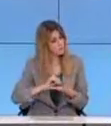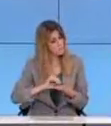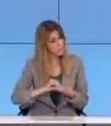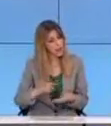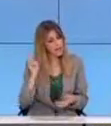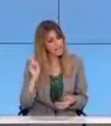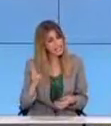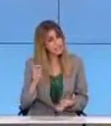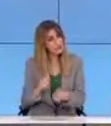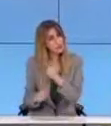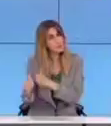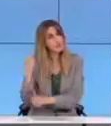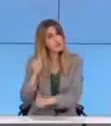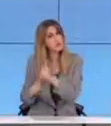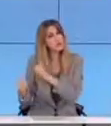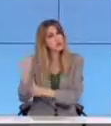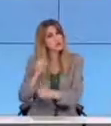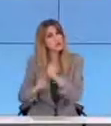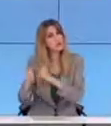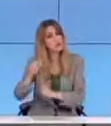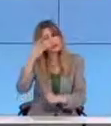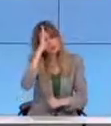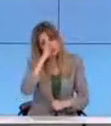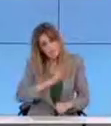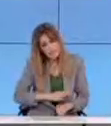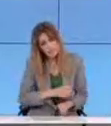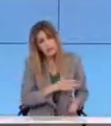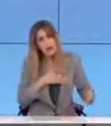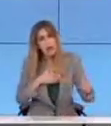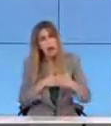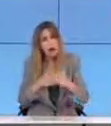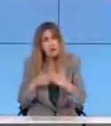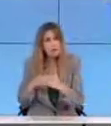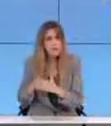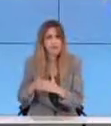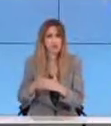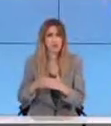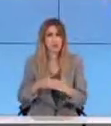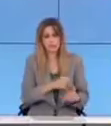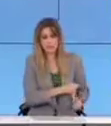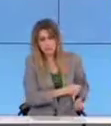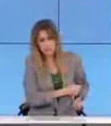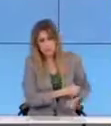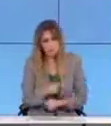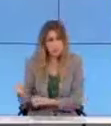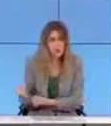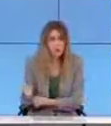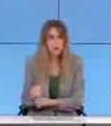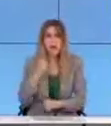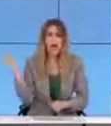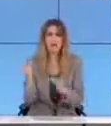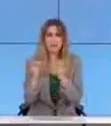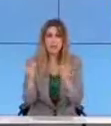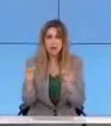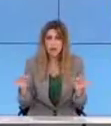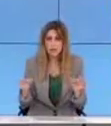δηλαδή λιτότητας, που τόσο ταλαιπώρησαν την ελληνική κοινωνία, και που μην έχετε καμία αμφιβολία, θα μας συμπαρασύρει ξανά όλους προς